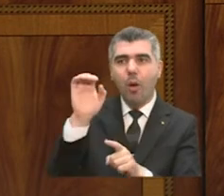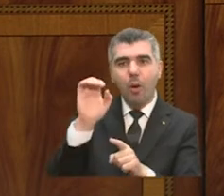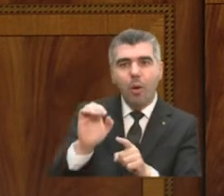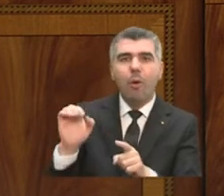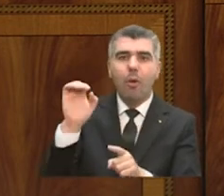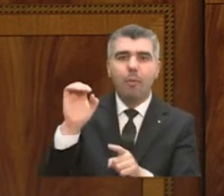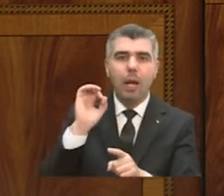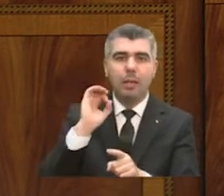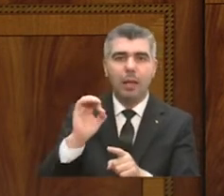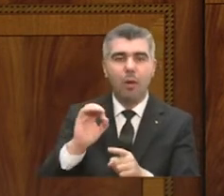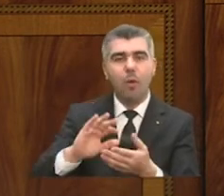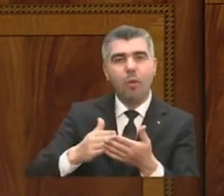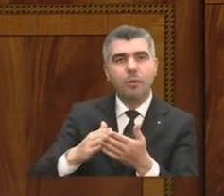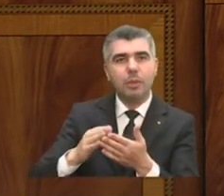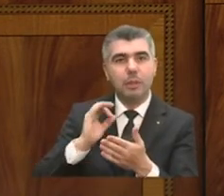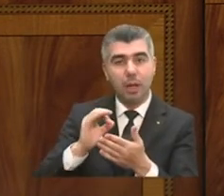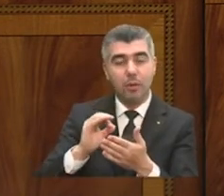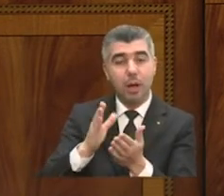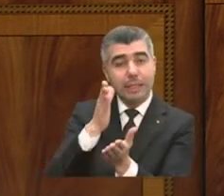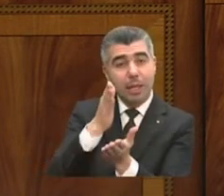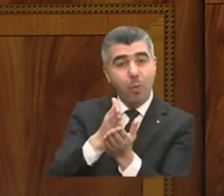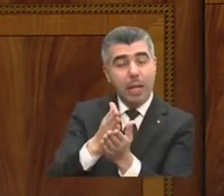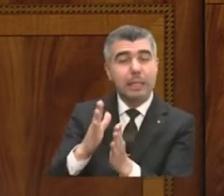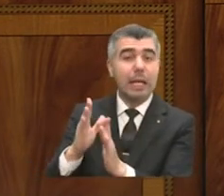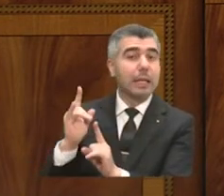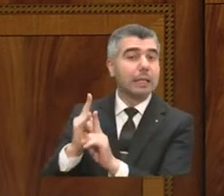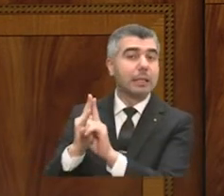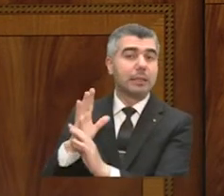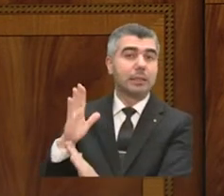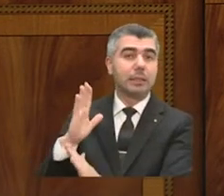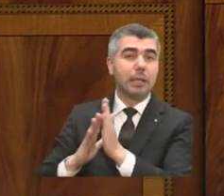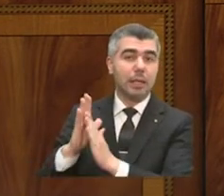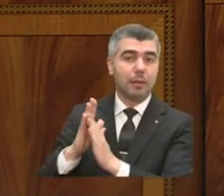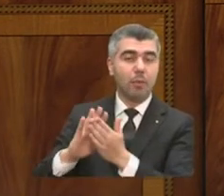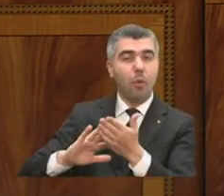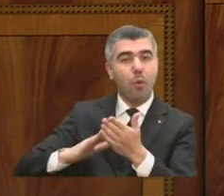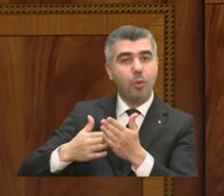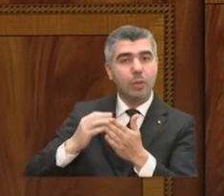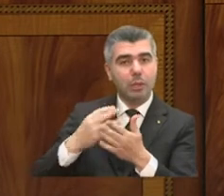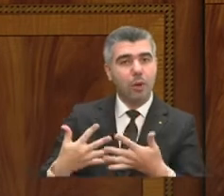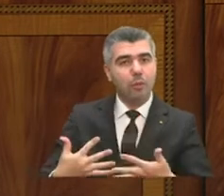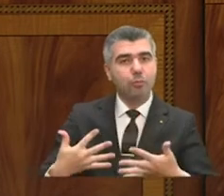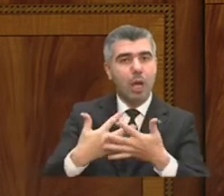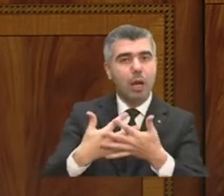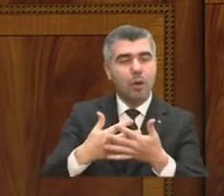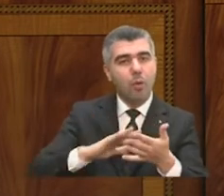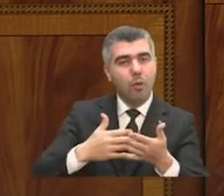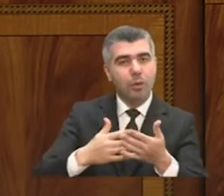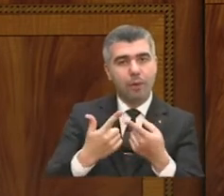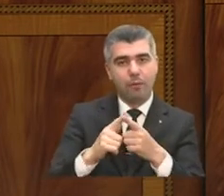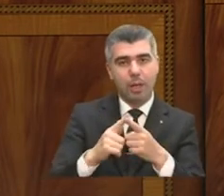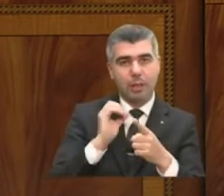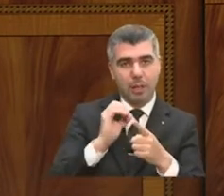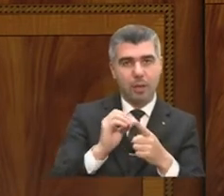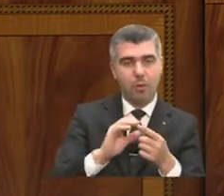de s'associer à cet agissement.